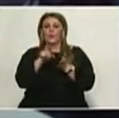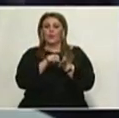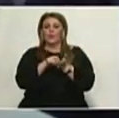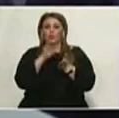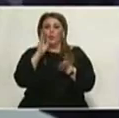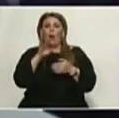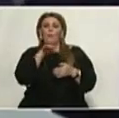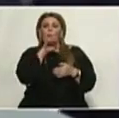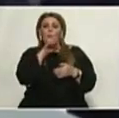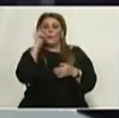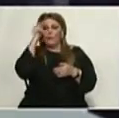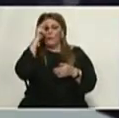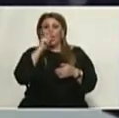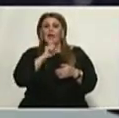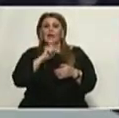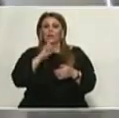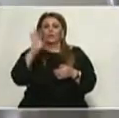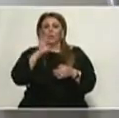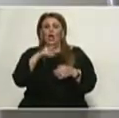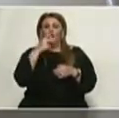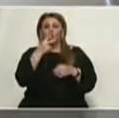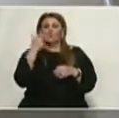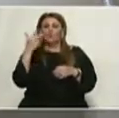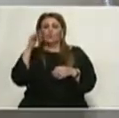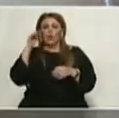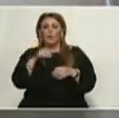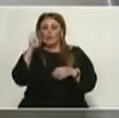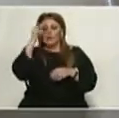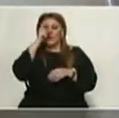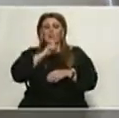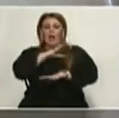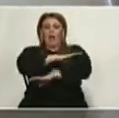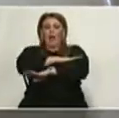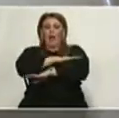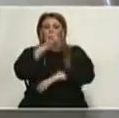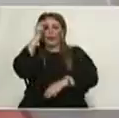edək ki, hazırda peşə təhsil sistemində 23 mindən artıq tələbə təhsil alır.